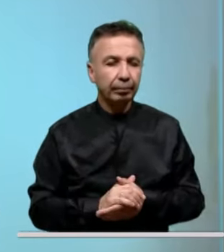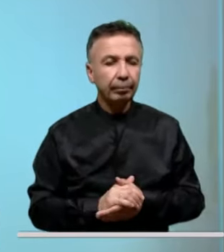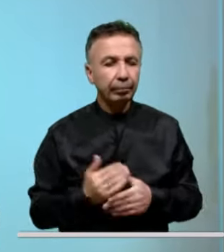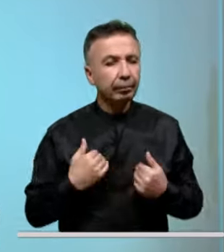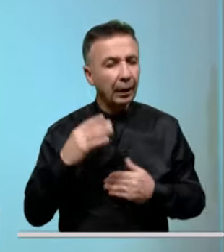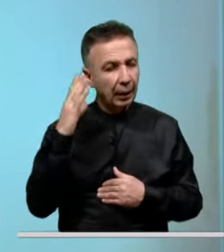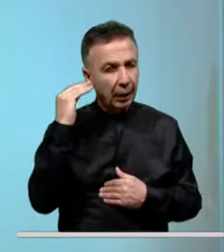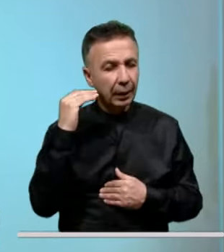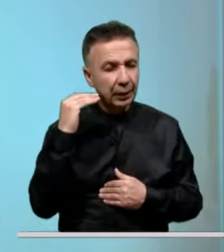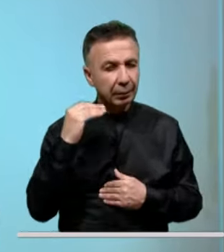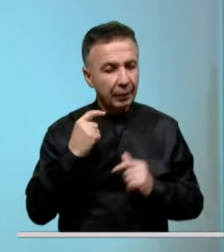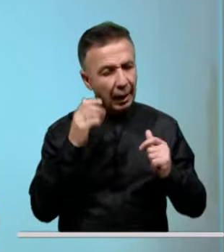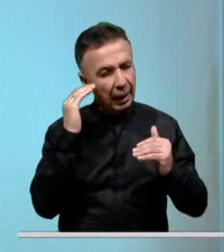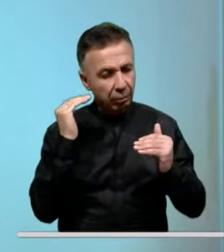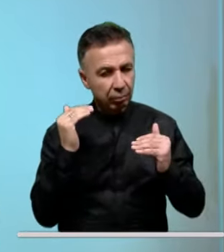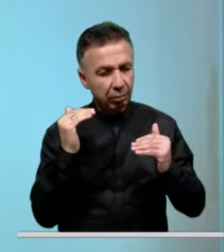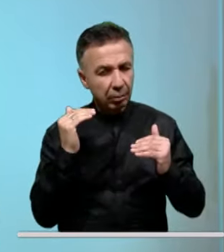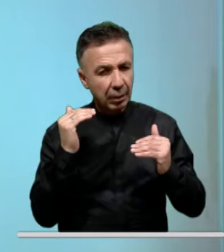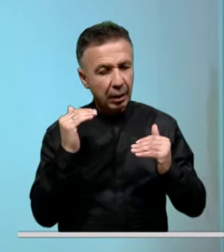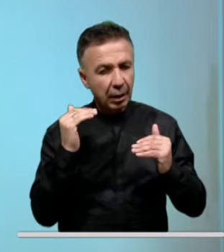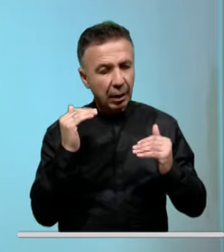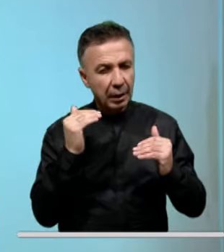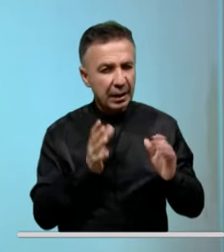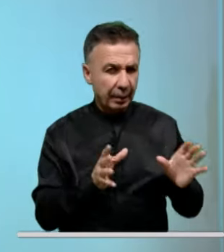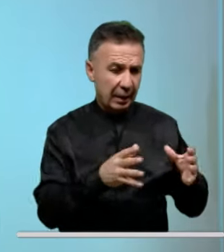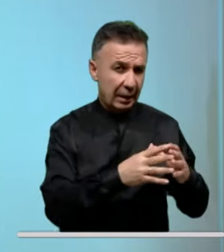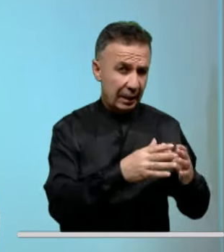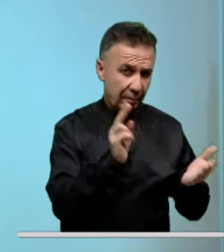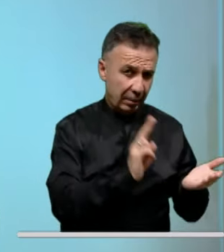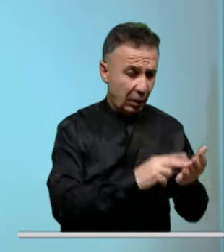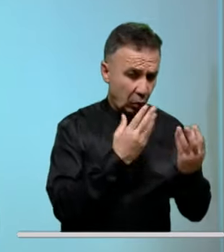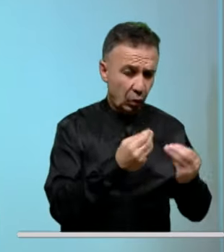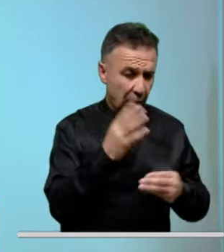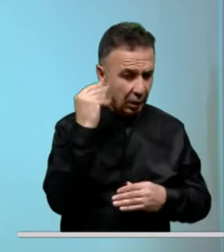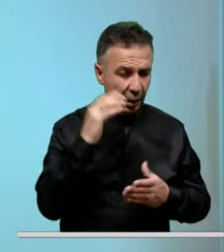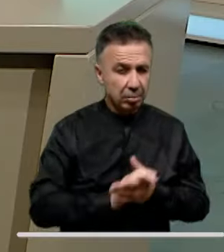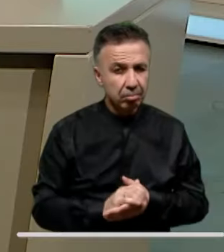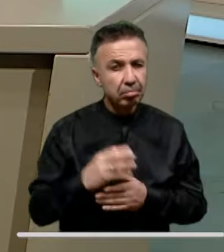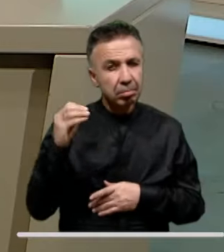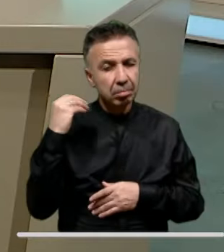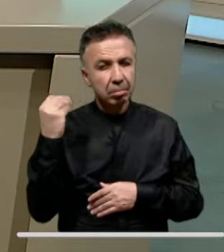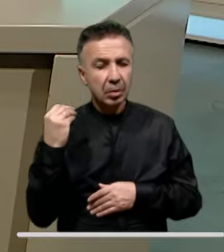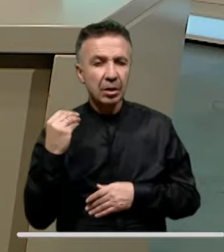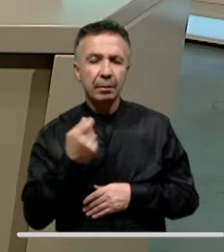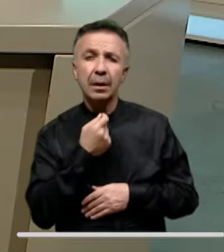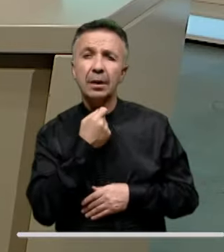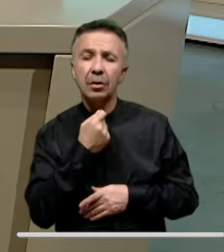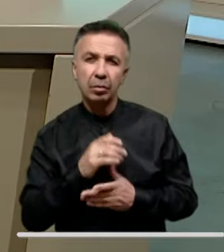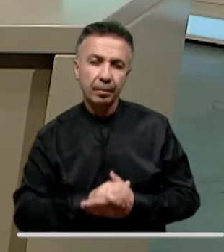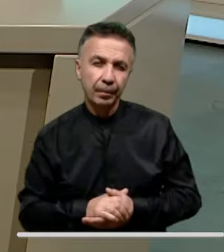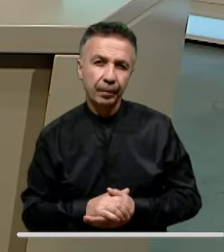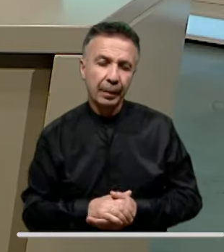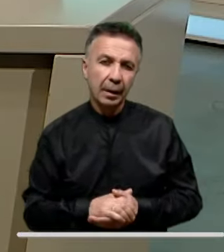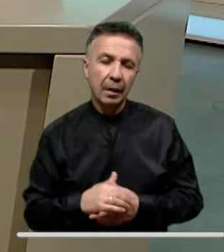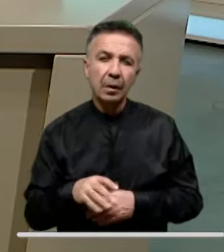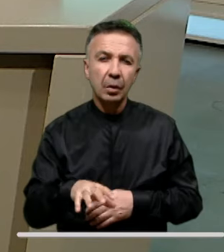nereye tabi olduğunu, neye tabi olduğunu anladım. Yalnız hocamdan özellikle hasreten rica ediyorum.